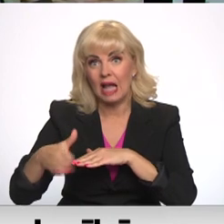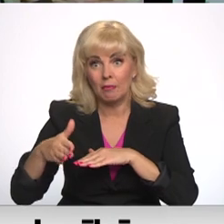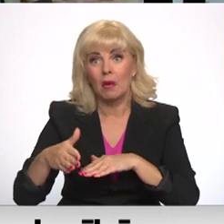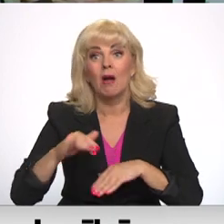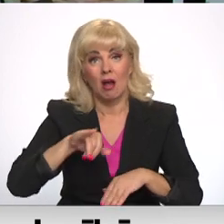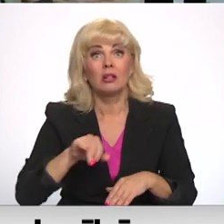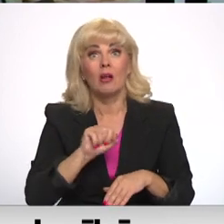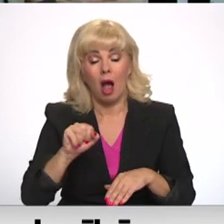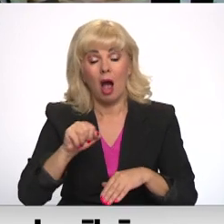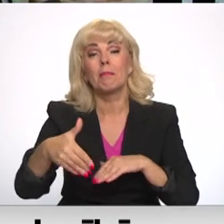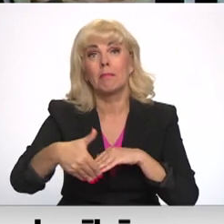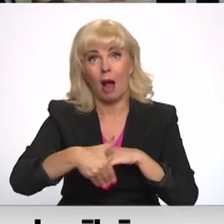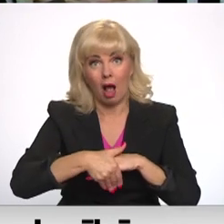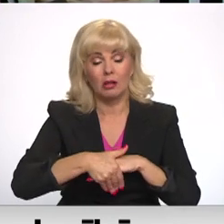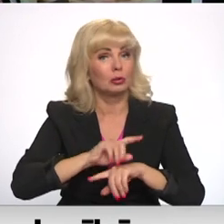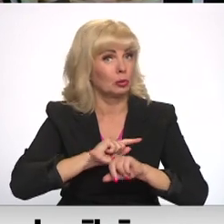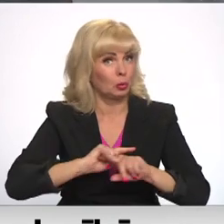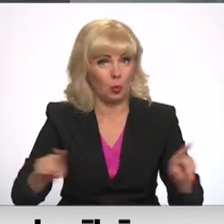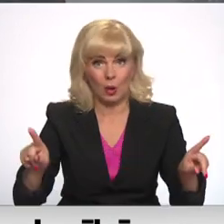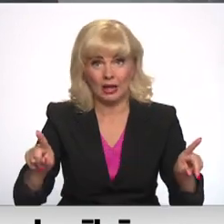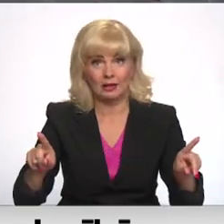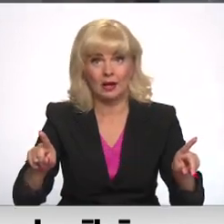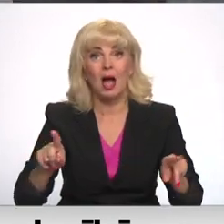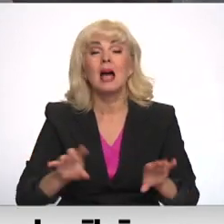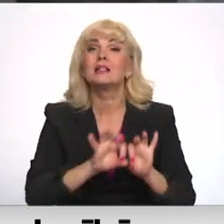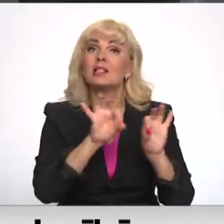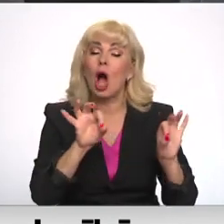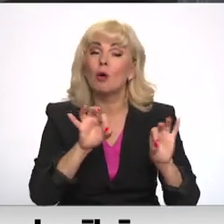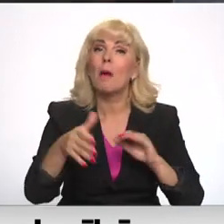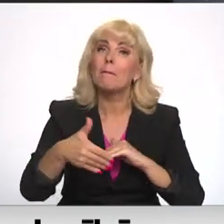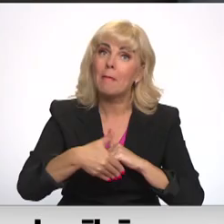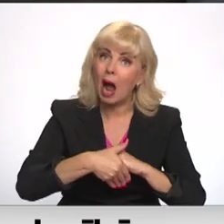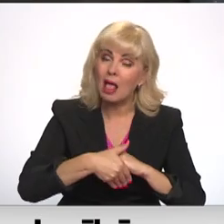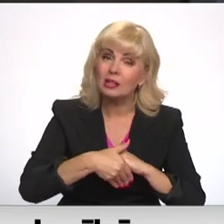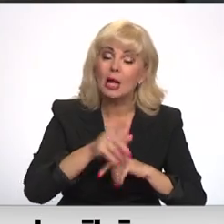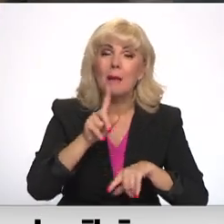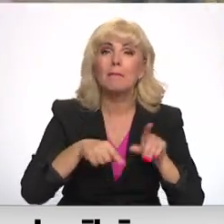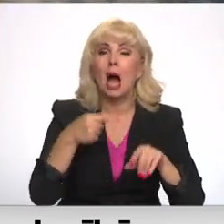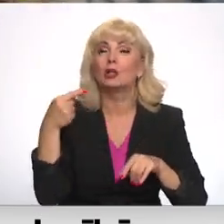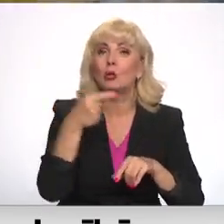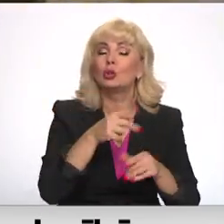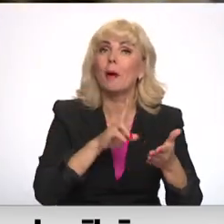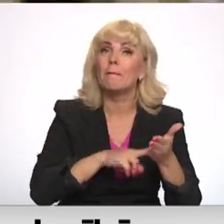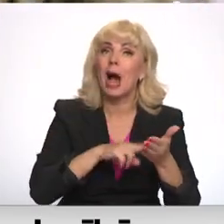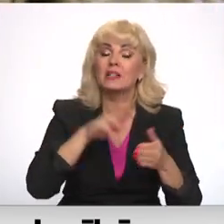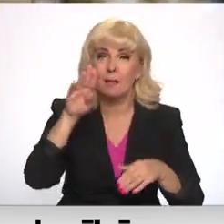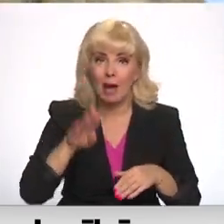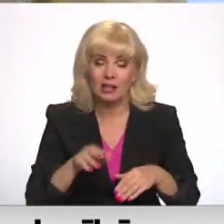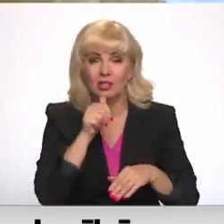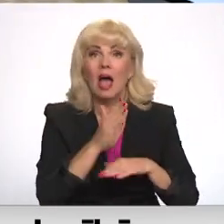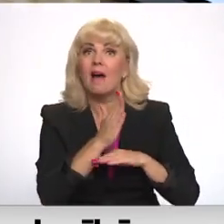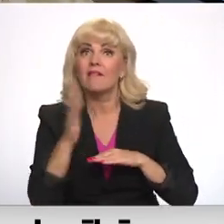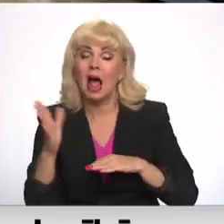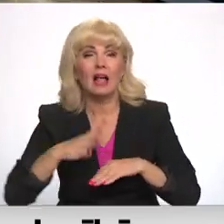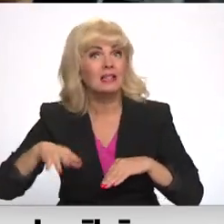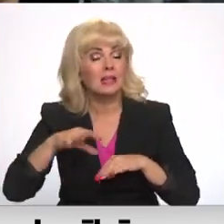Jā, un palīdzība bija uz sitienu, var teikt. Sākumā palīdzība bija pāri 1000 mārciņu mēnesī, bet vēlāk, kad